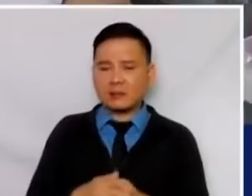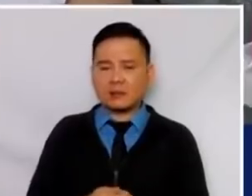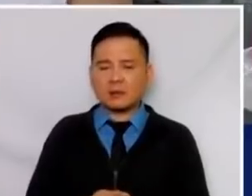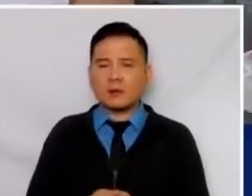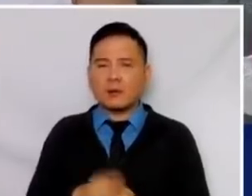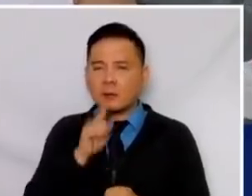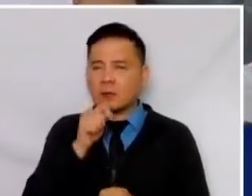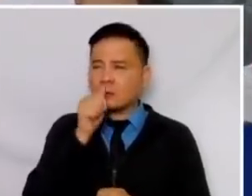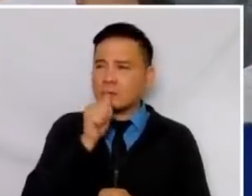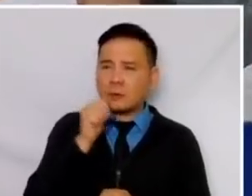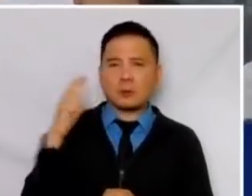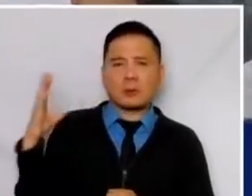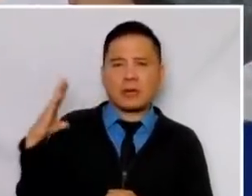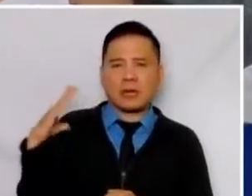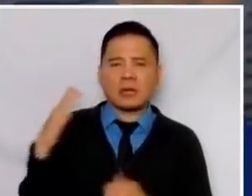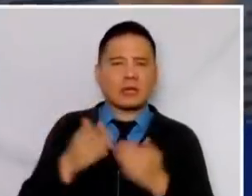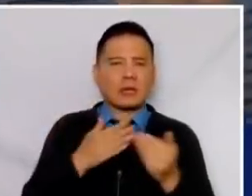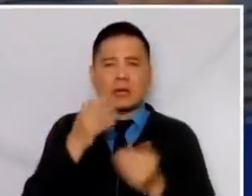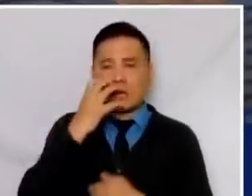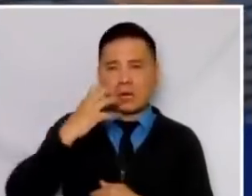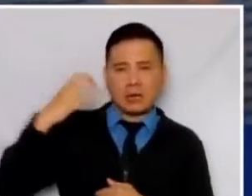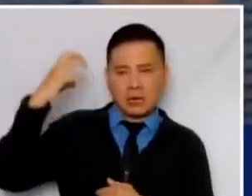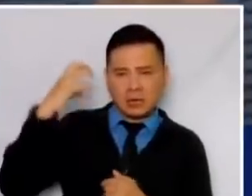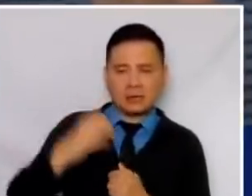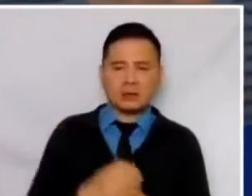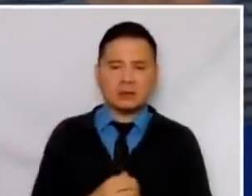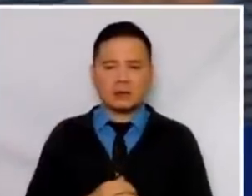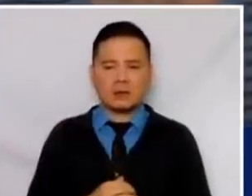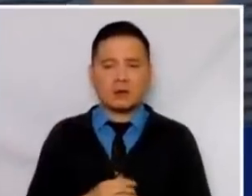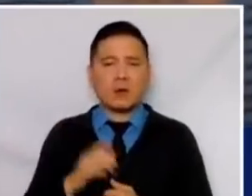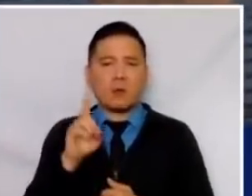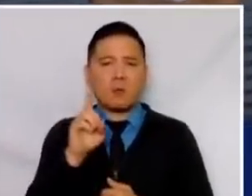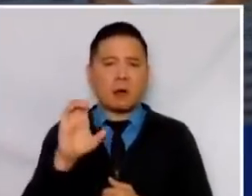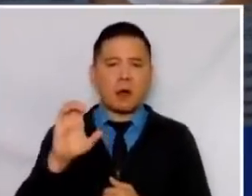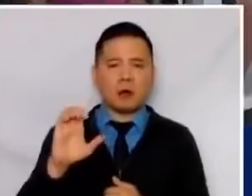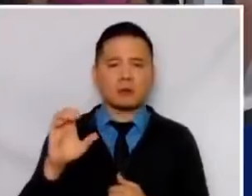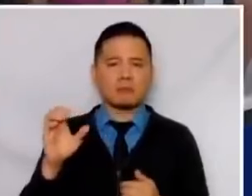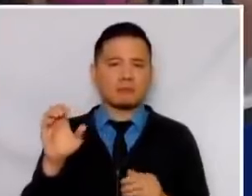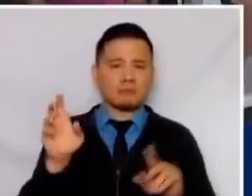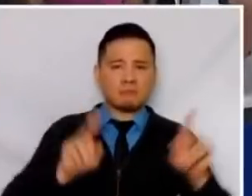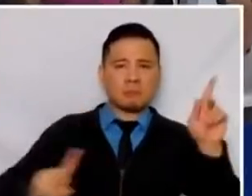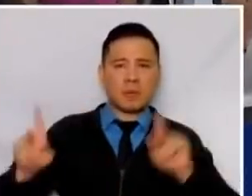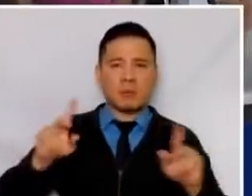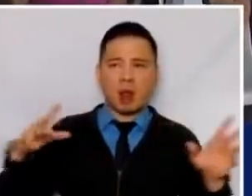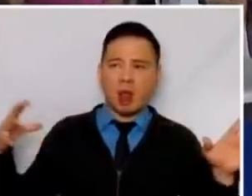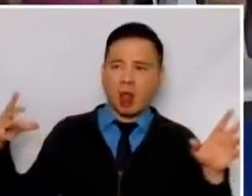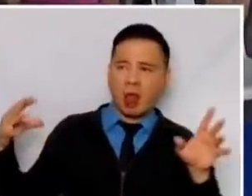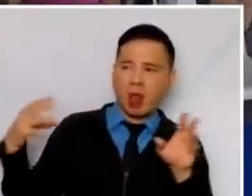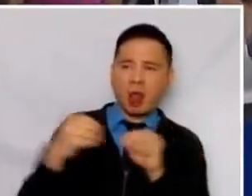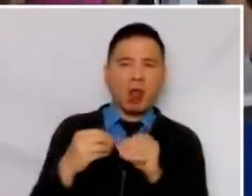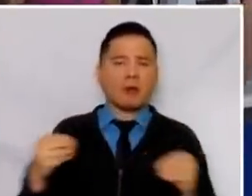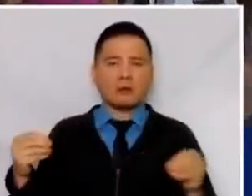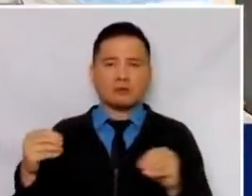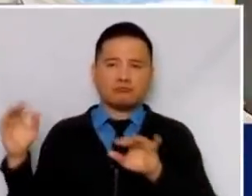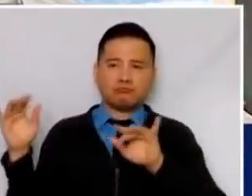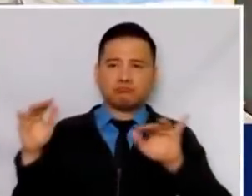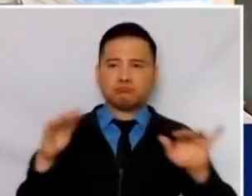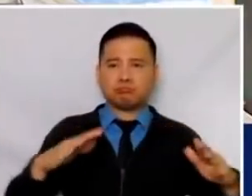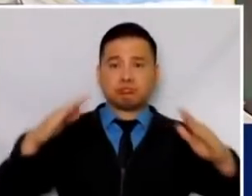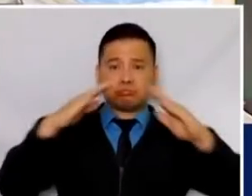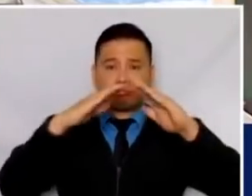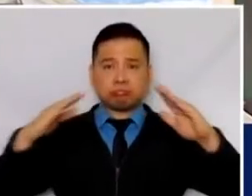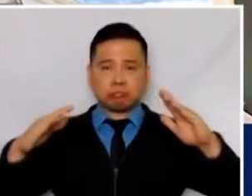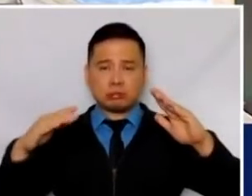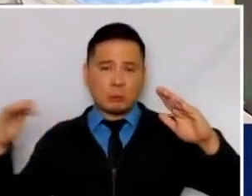panahon. Kasama sila sa higit 200 residente ng General Trias sa Cavite na nagtungo sa covered court na ito